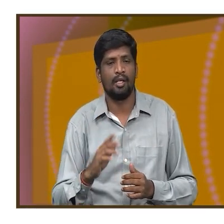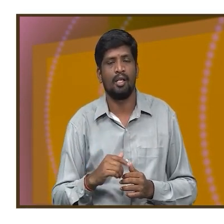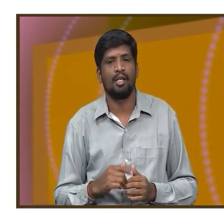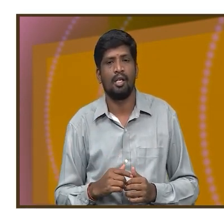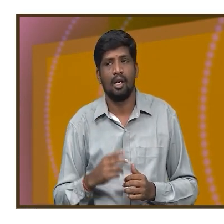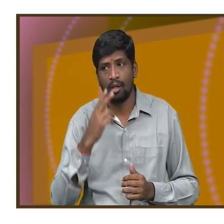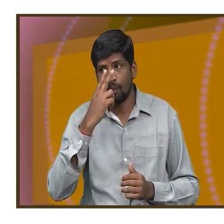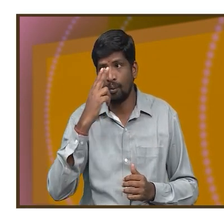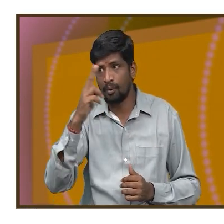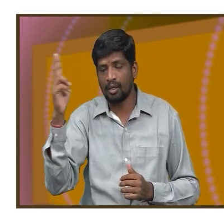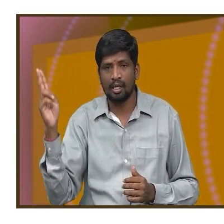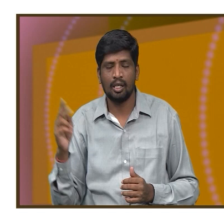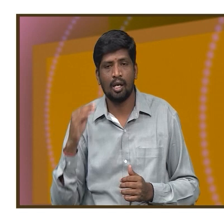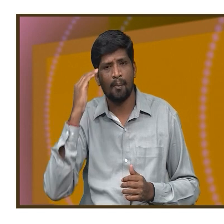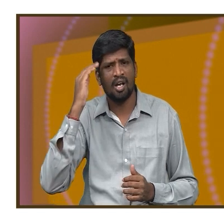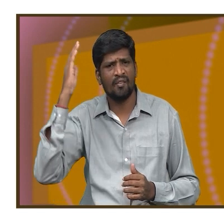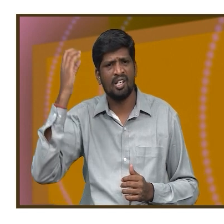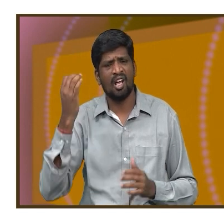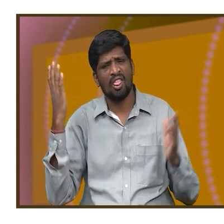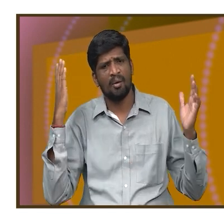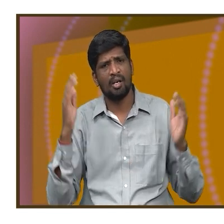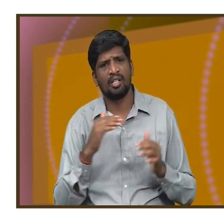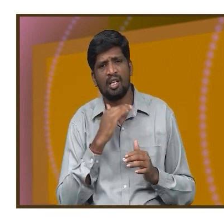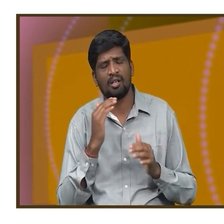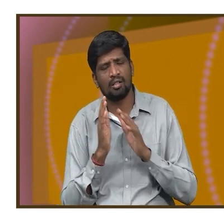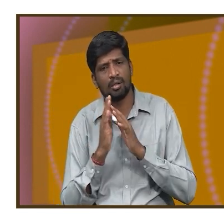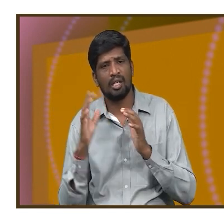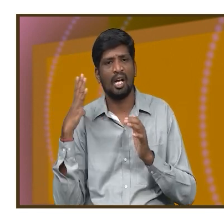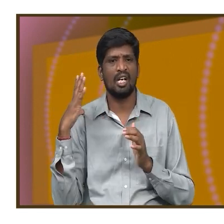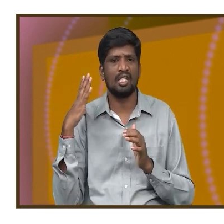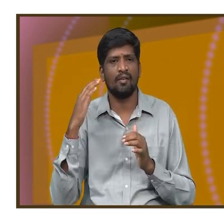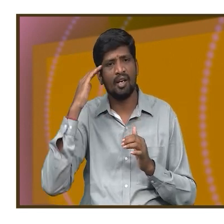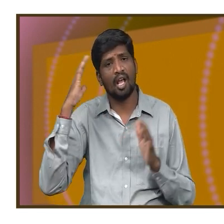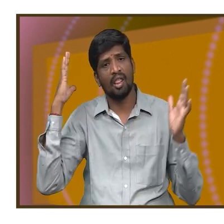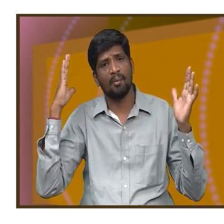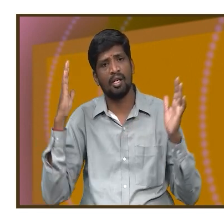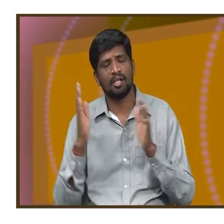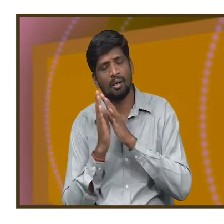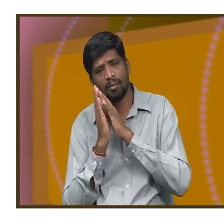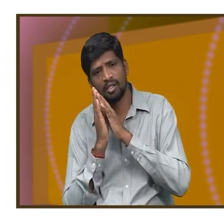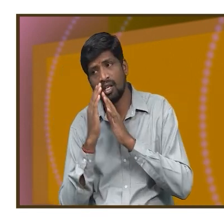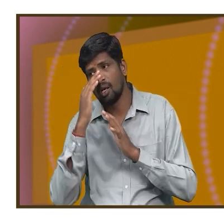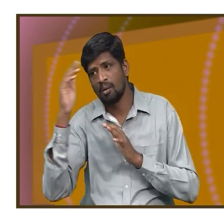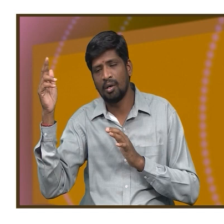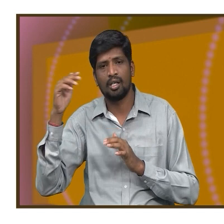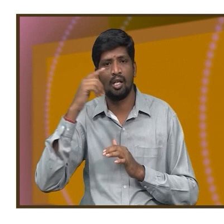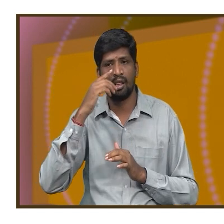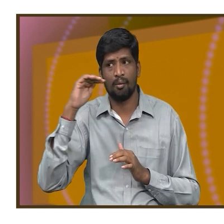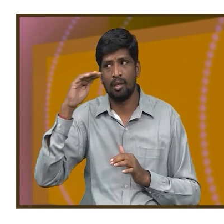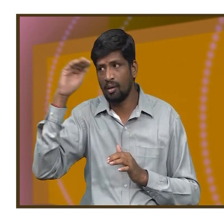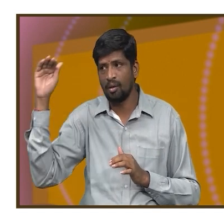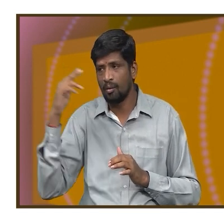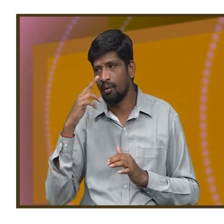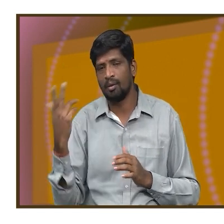அதுவும் இறக்கும் தருவாயில் கூட அவள் முகத்தை ஒரு நாளாவது நாம் காண வேண்டுமே என்று சொல்லி அவர் மனம் வந்து ஏங்கி தவிக்கிறது. தனது மரணத்துக்கு முன்பு